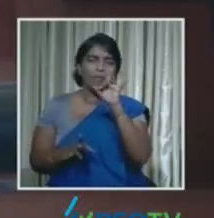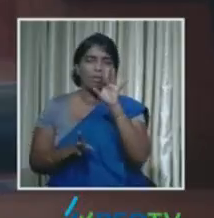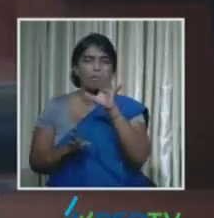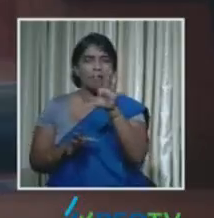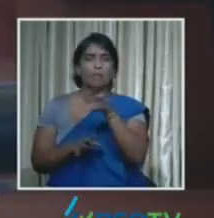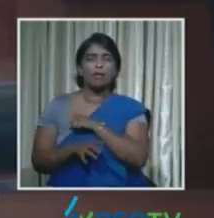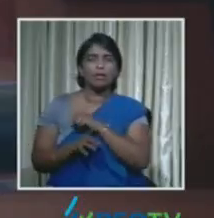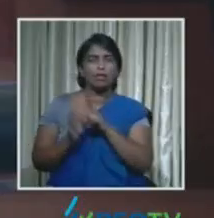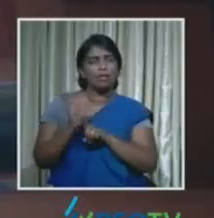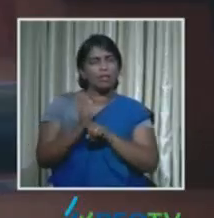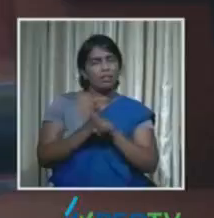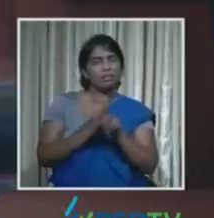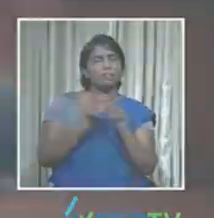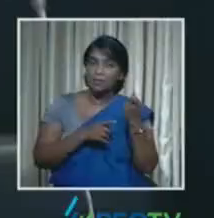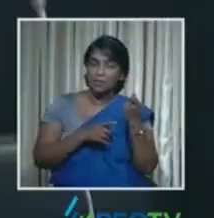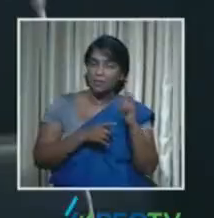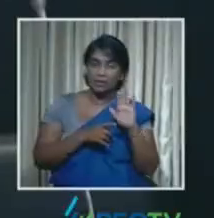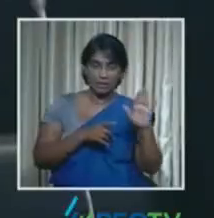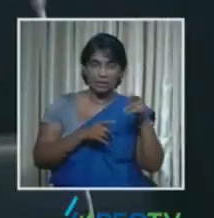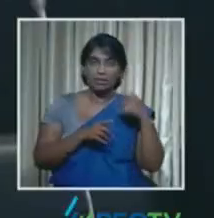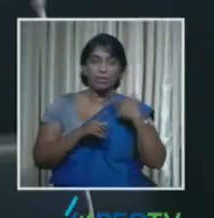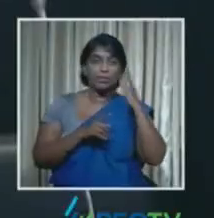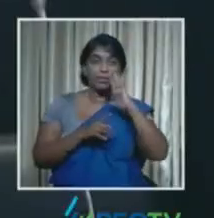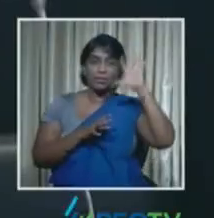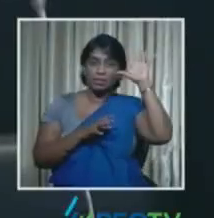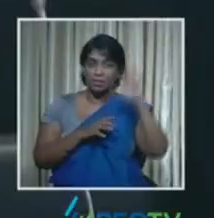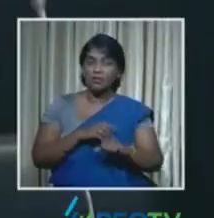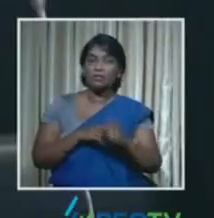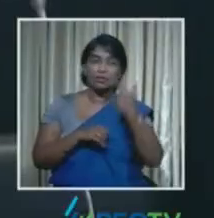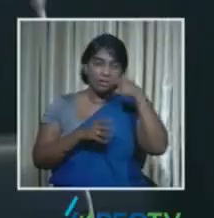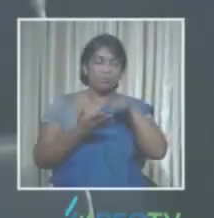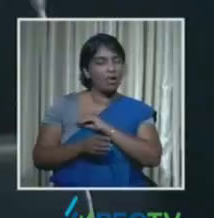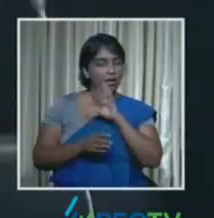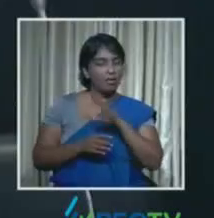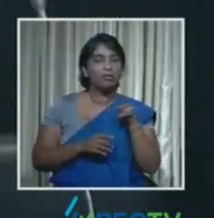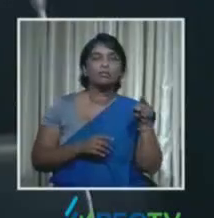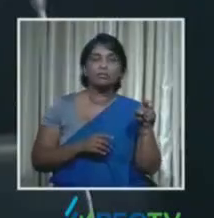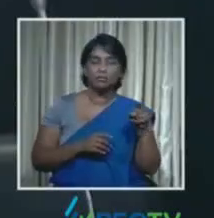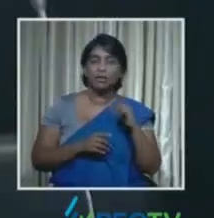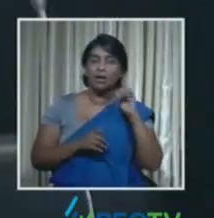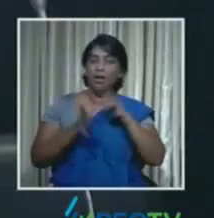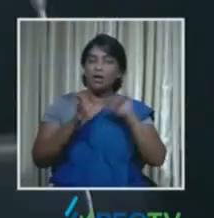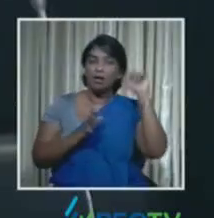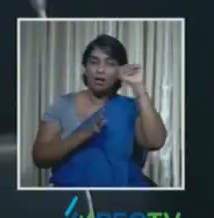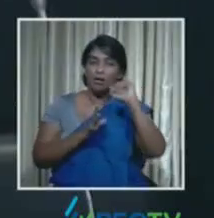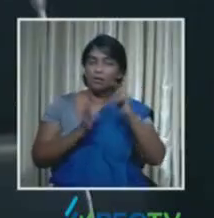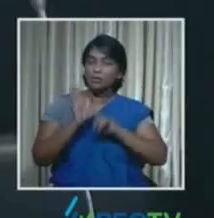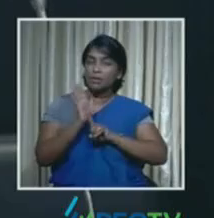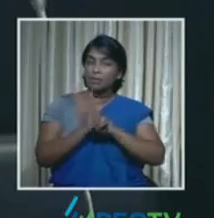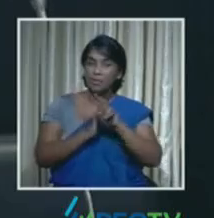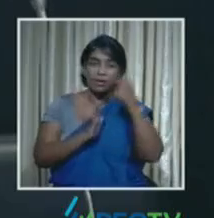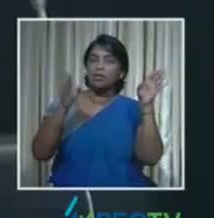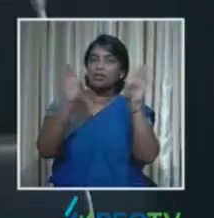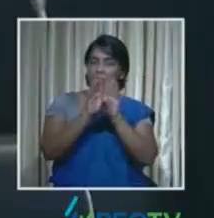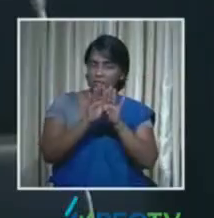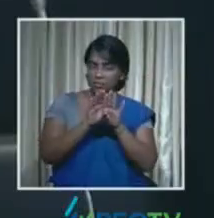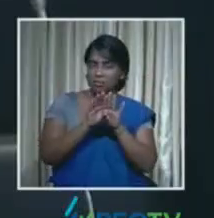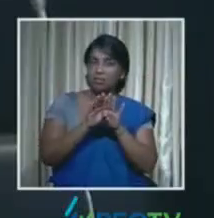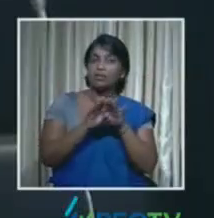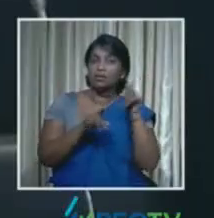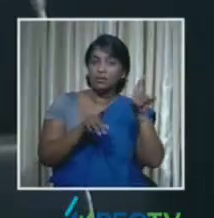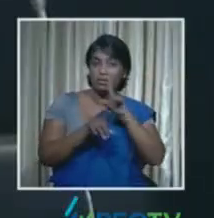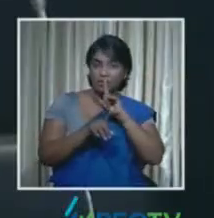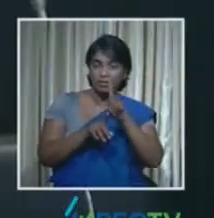මේක දිරාපත් වෙමින් තිබේ මේ රටේ ජාතික සම්පත පිට රටින් ගෙන්නන පිරිපහදු තෙල් ලාභයි කියමින් ආසියාවේ පරිණිම තෙල් පිරිපහදුව වහලා දාලා එහෙම